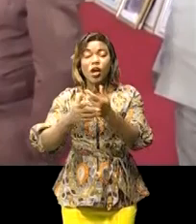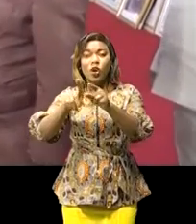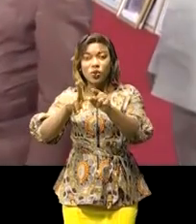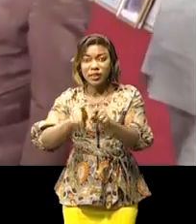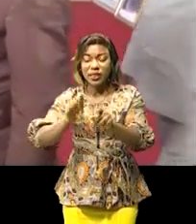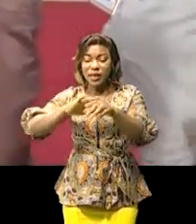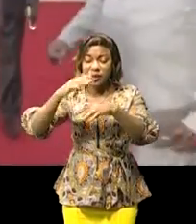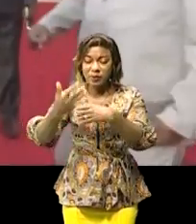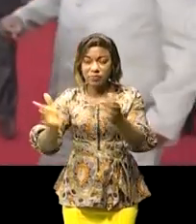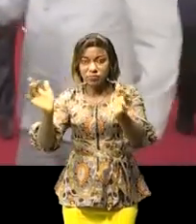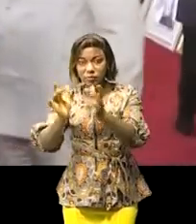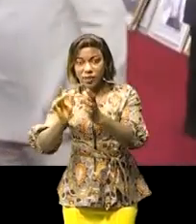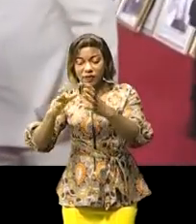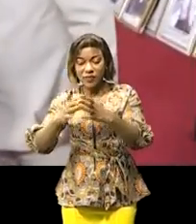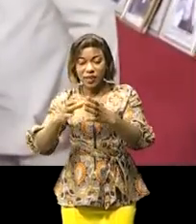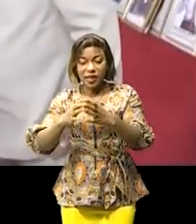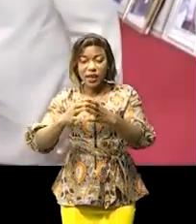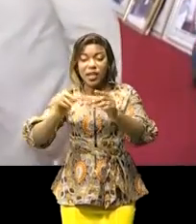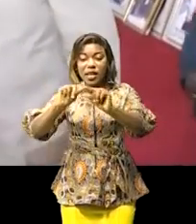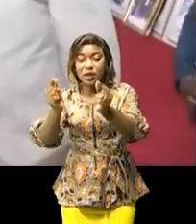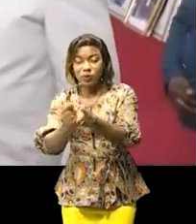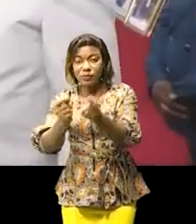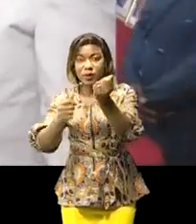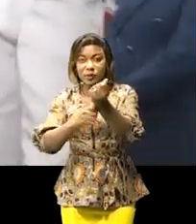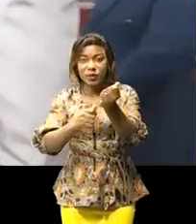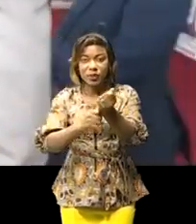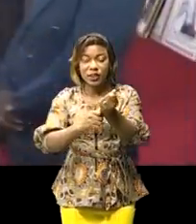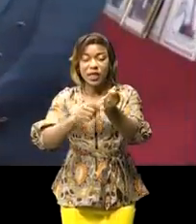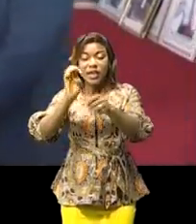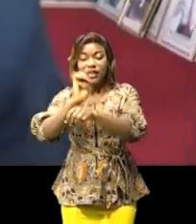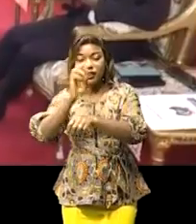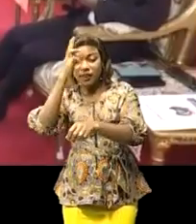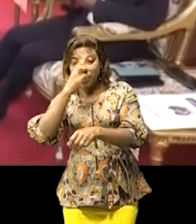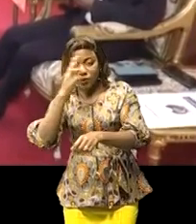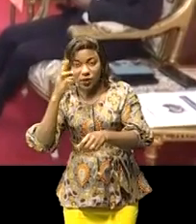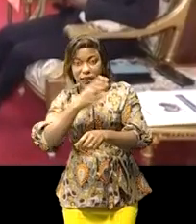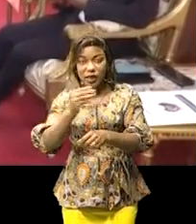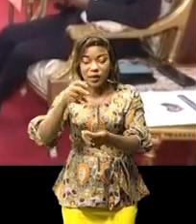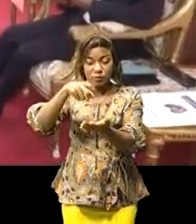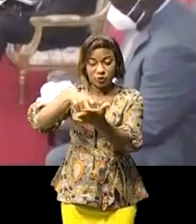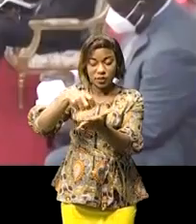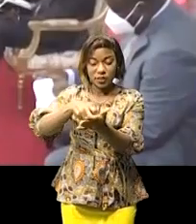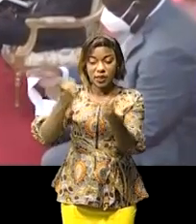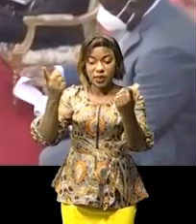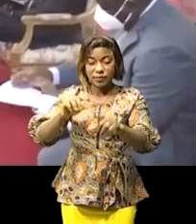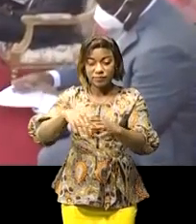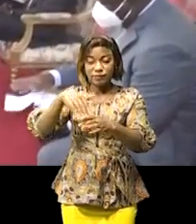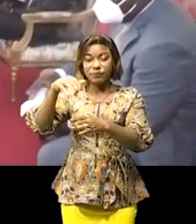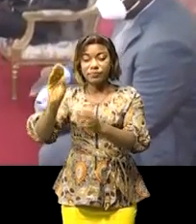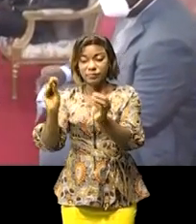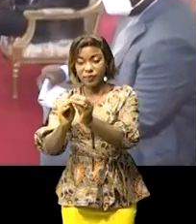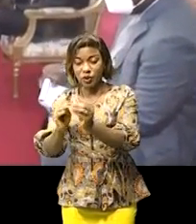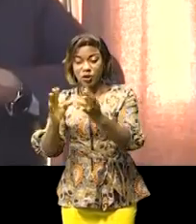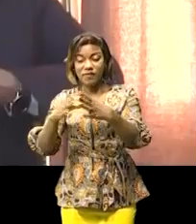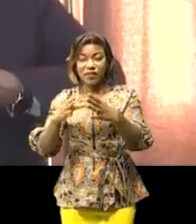la première audience accordée à la délégation conjointe Église catholique et Église protestante. Au sortir de cette entrevue avec